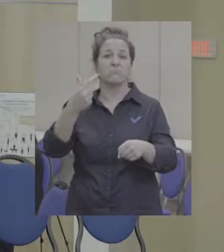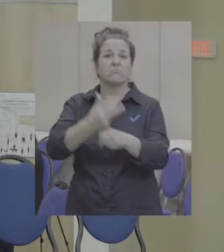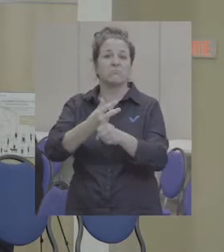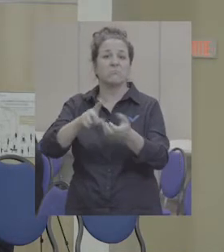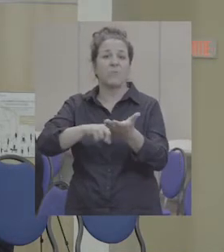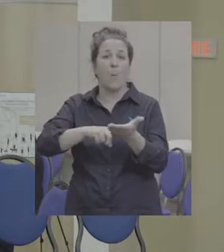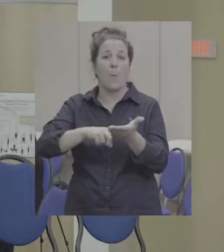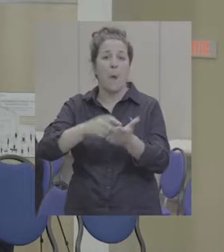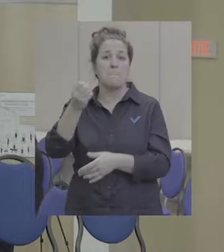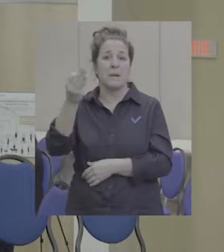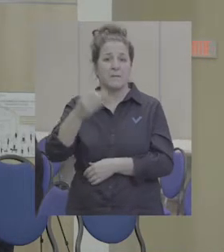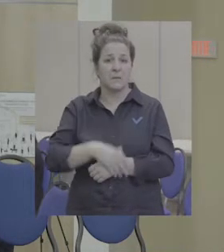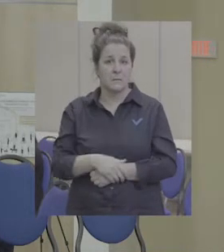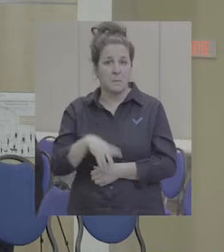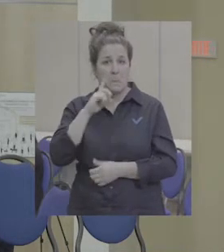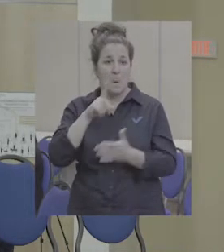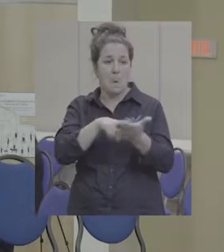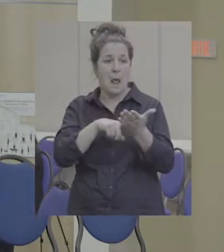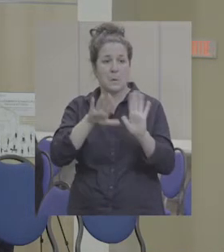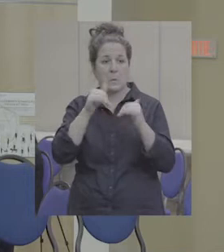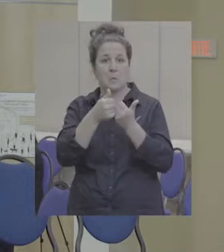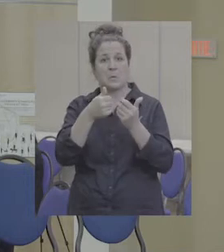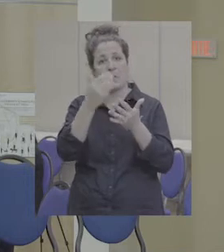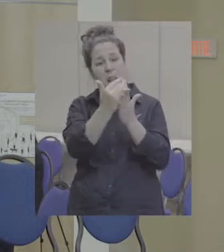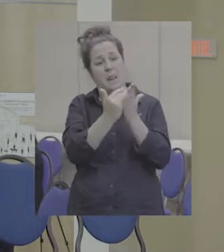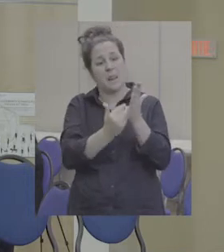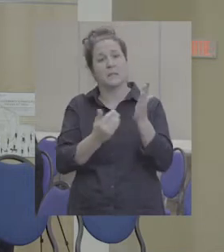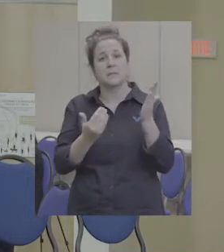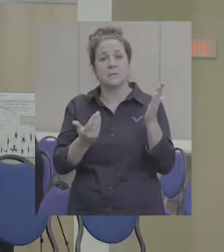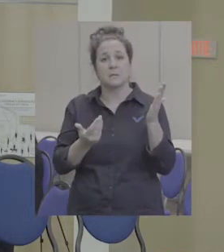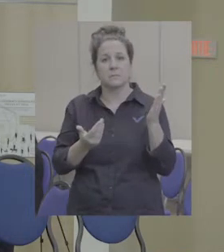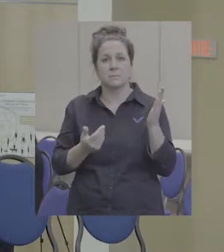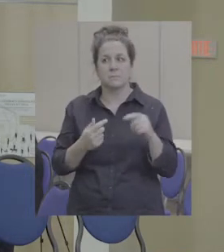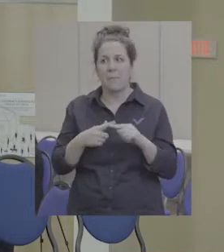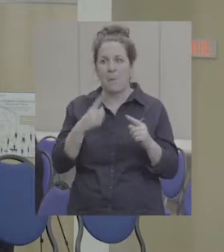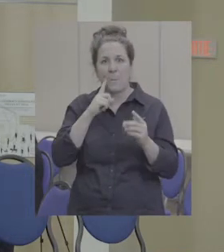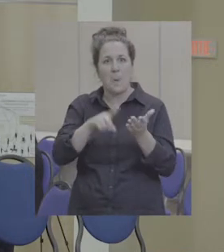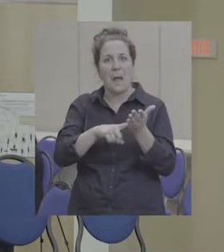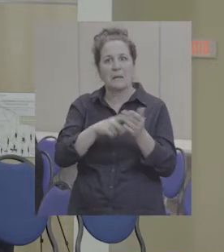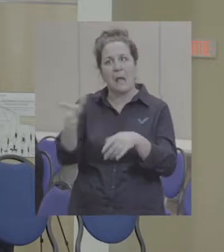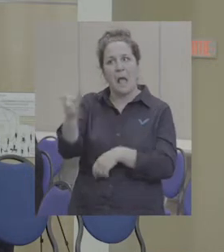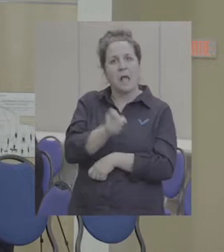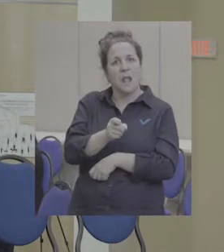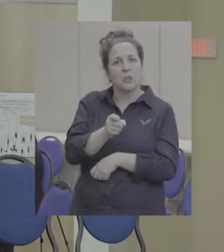un entrepreneur privé pour régler tous ces problèmes-là. Mais ça prend de l'argent, hein?